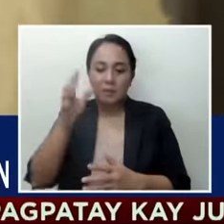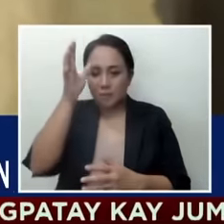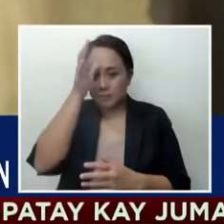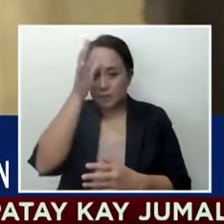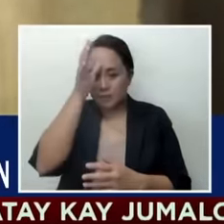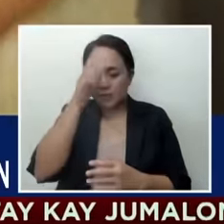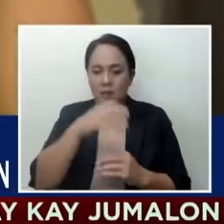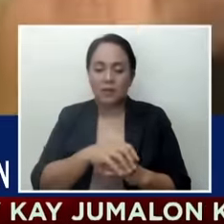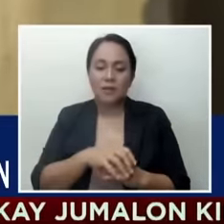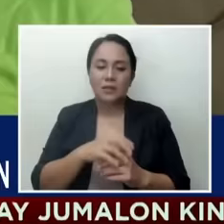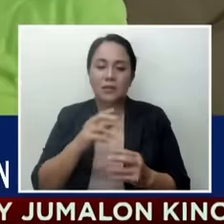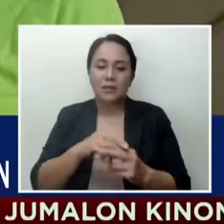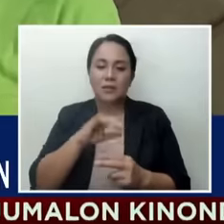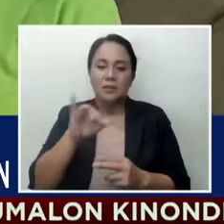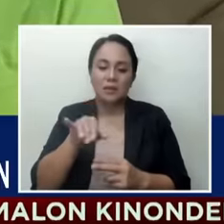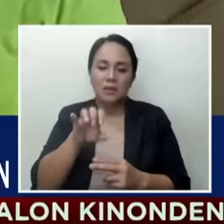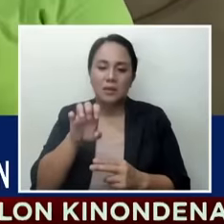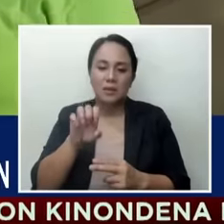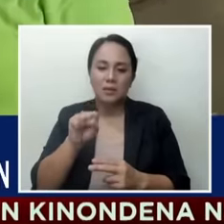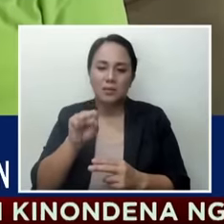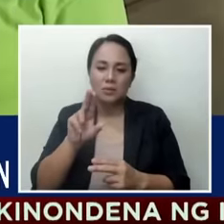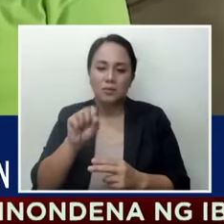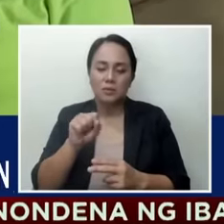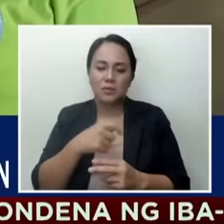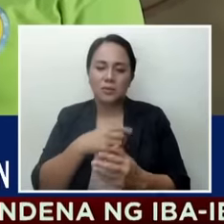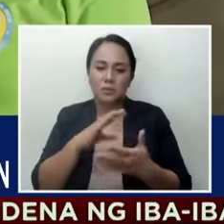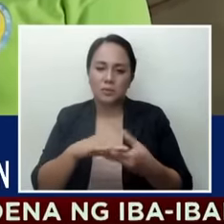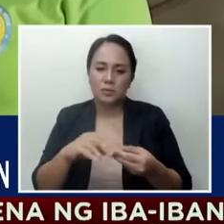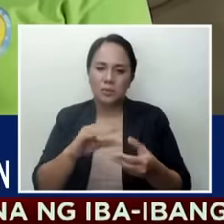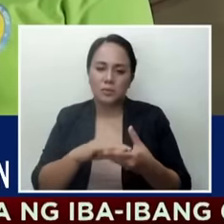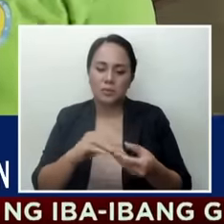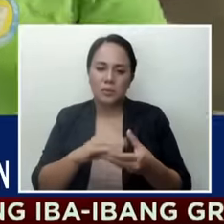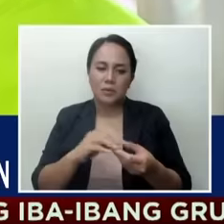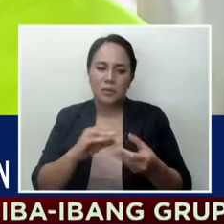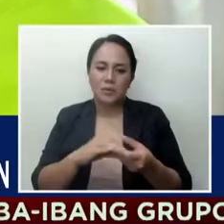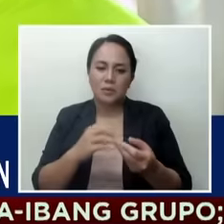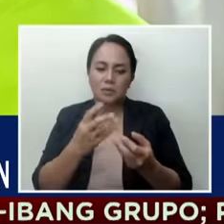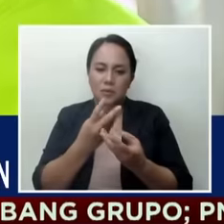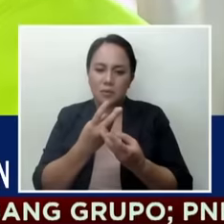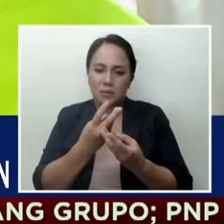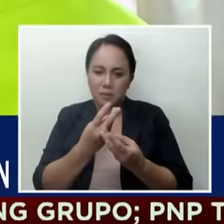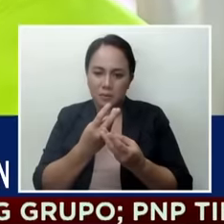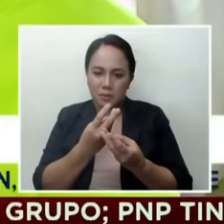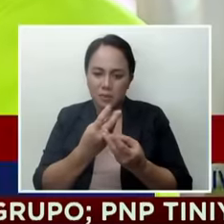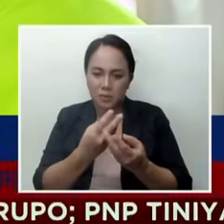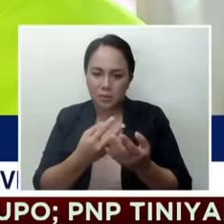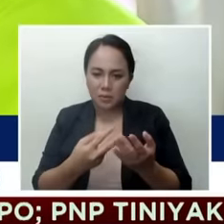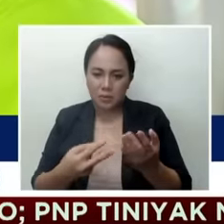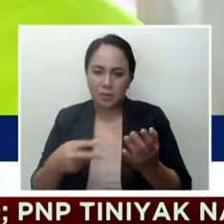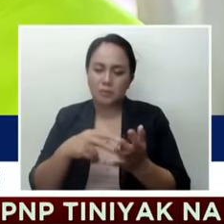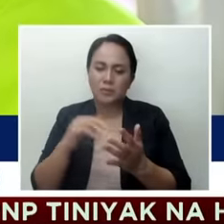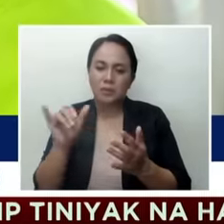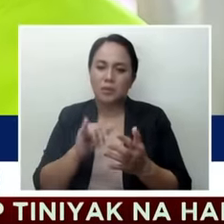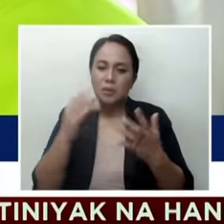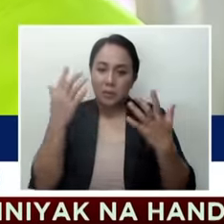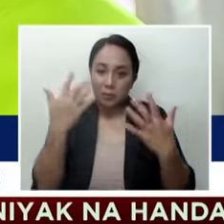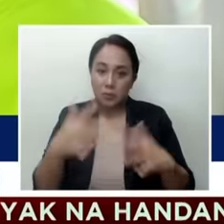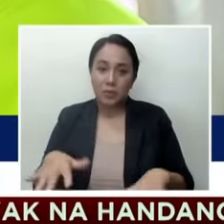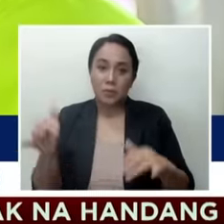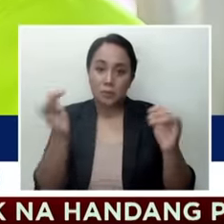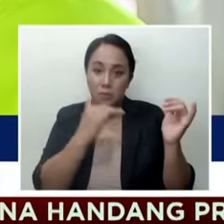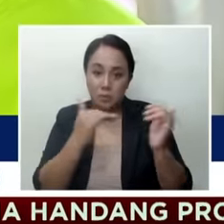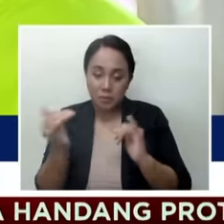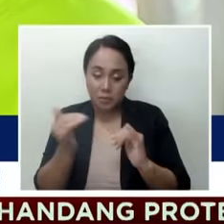Jesus Villagracia, inilahad ang kwento ng kanilang pagbangon. Nung pagkatapos ng Yolanda,